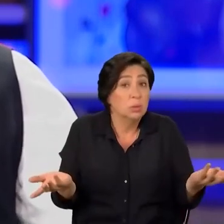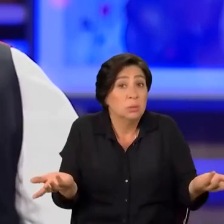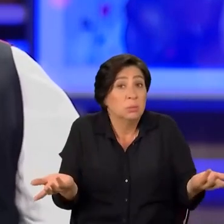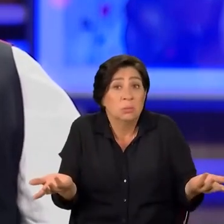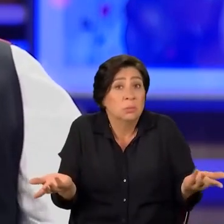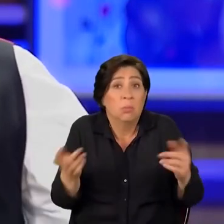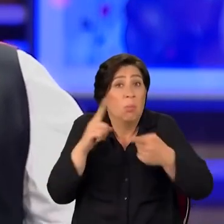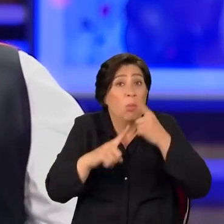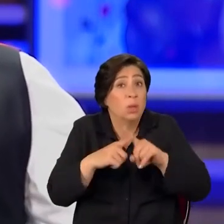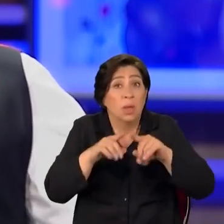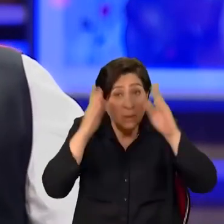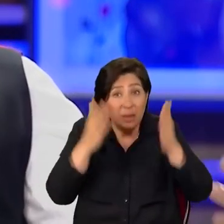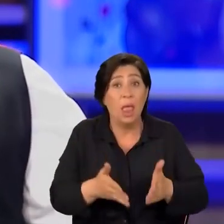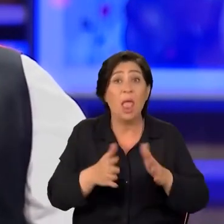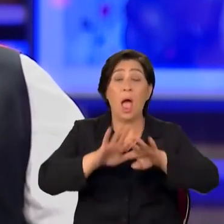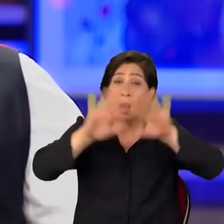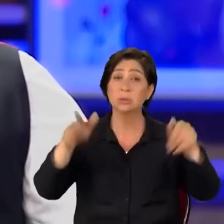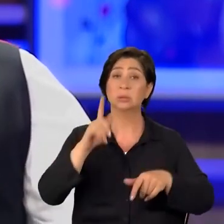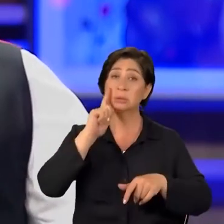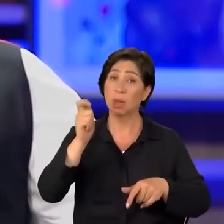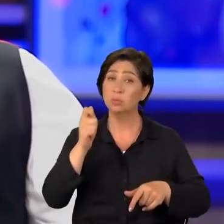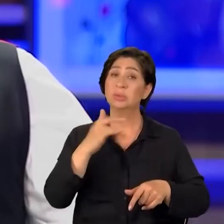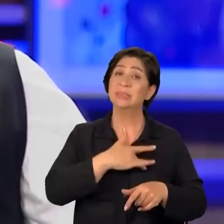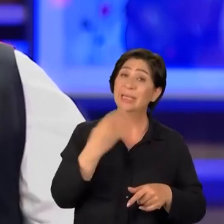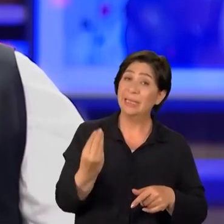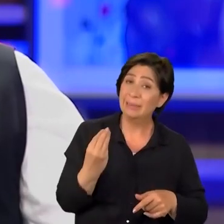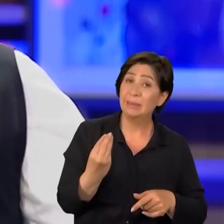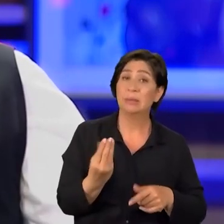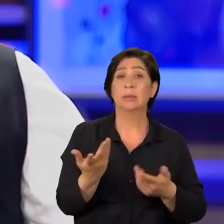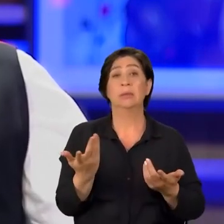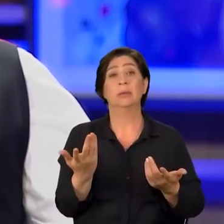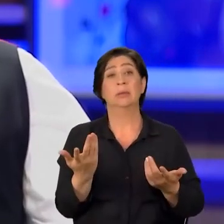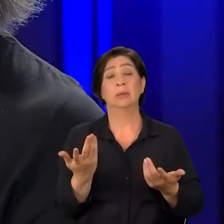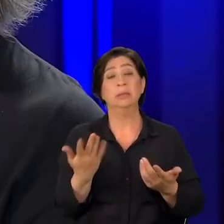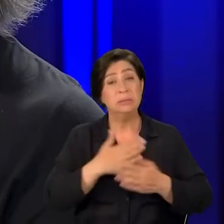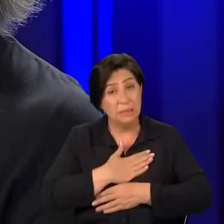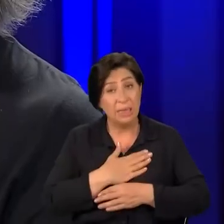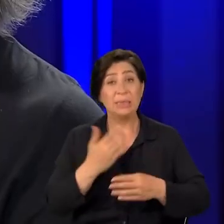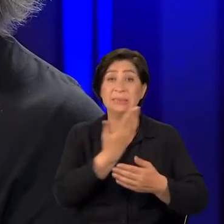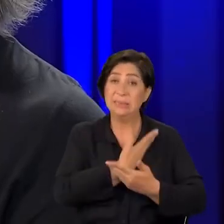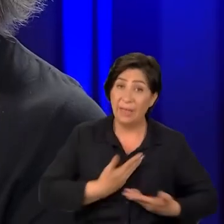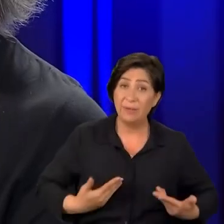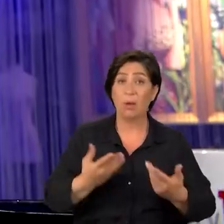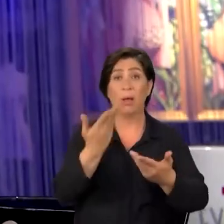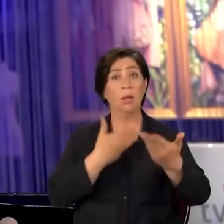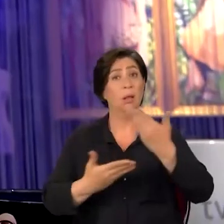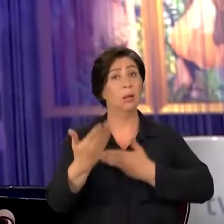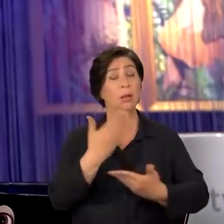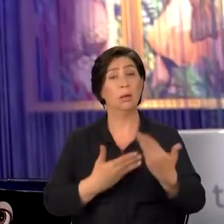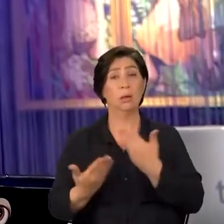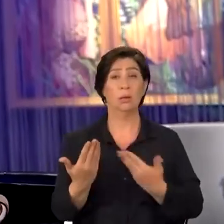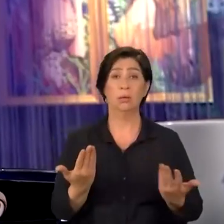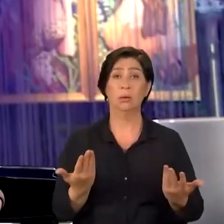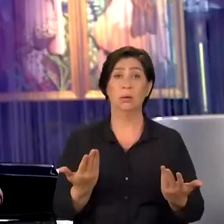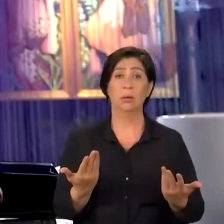niye politikacılarımız dahil herkes namustan, iyi niyetten, ondan sonracığıma saygıdan, sevgiden söz